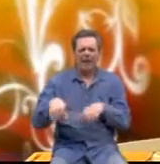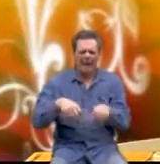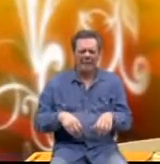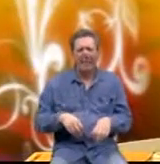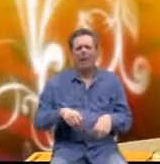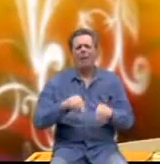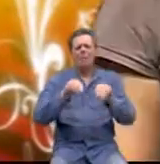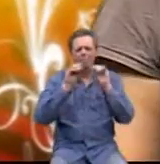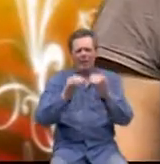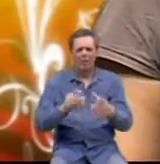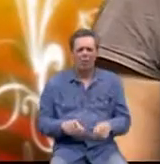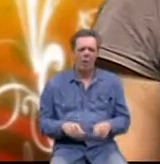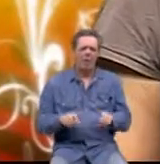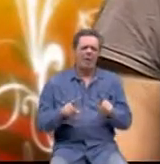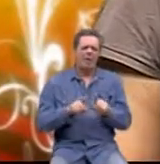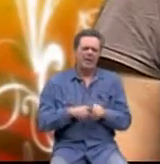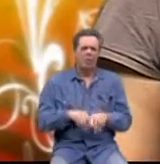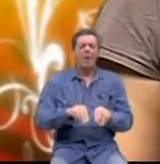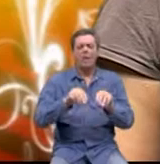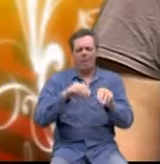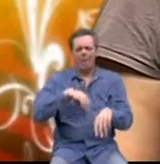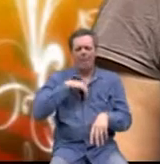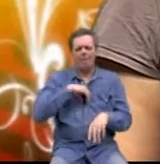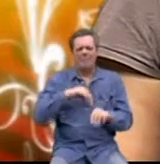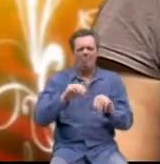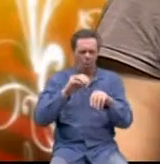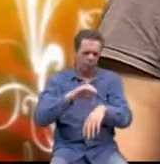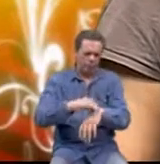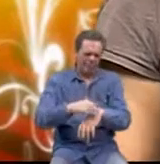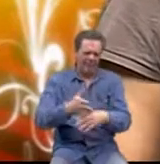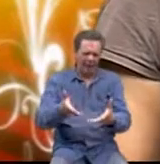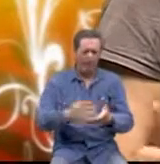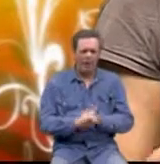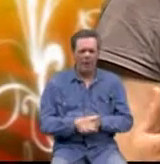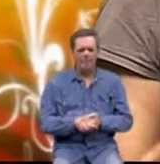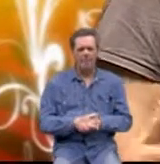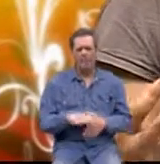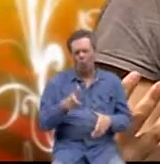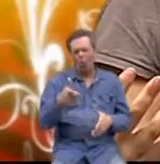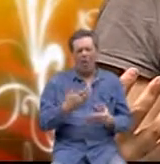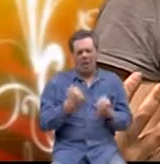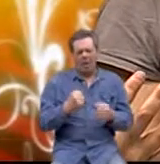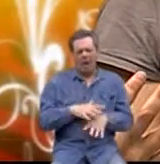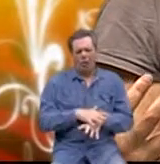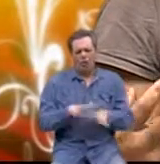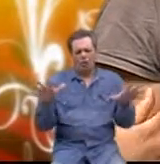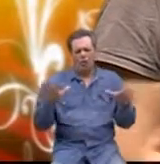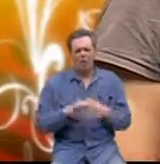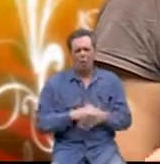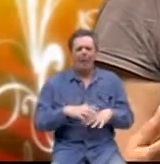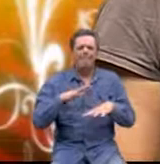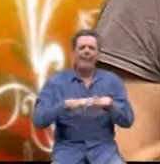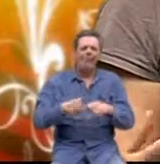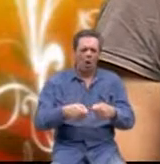socijalnih pedagoga, isto tako psihoterapeuta. Međutim, ne samo to, to je mislim vrlo široka